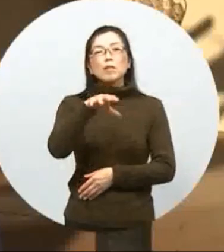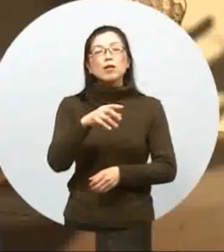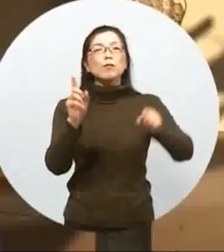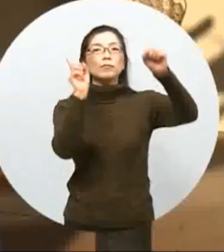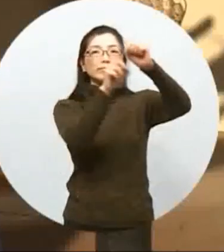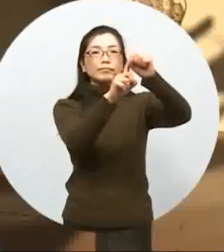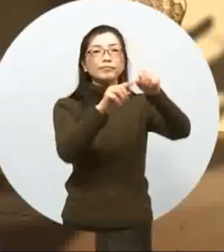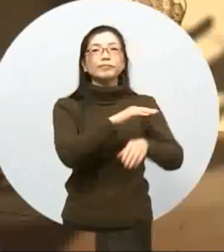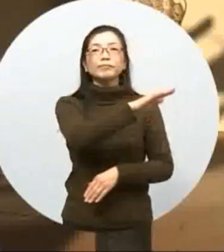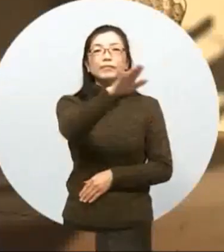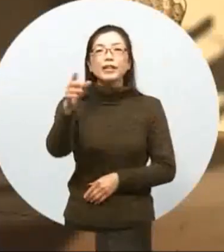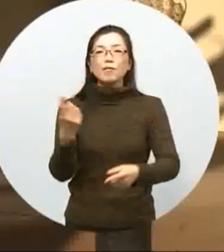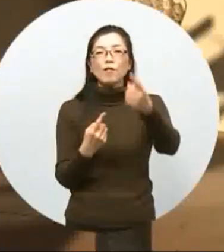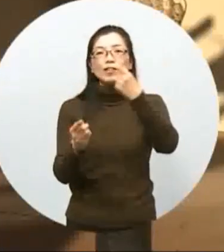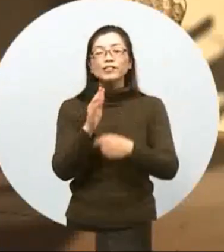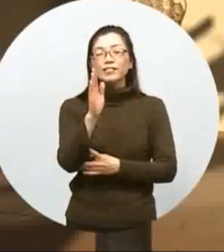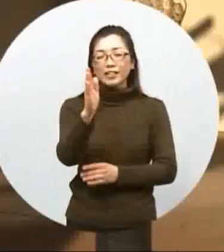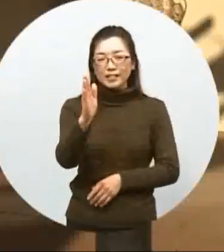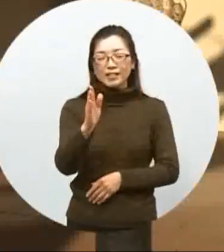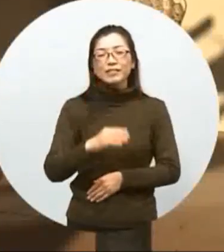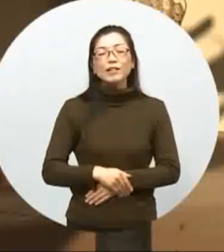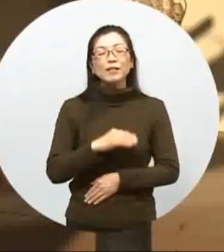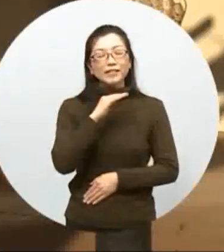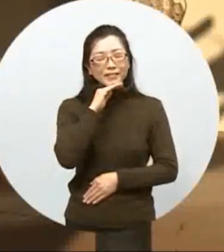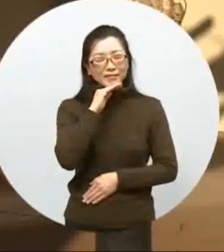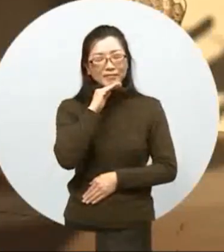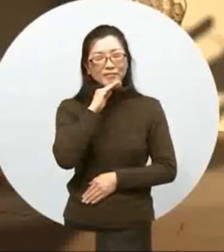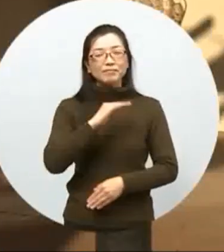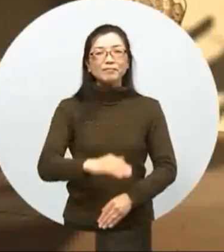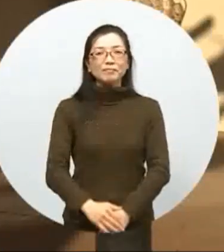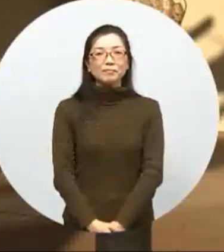。ぜひ皆様お越しください。お待ちしております。